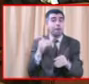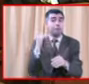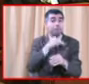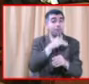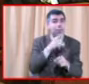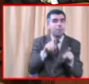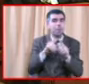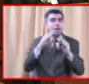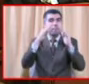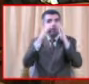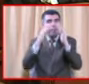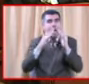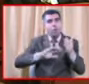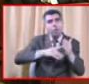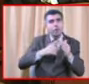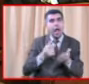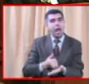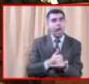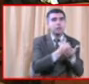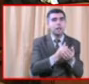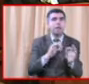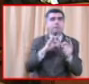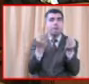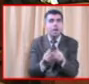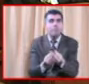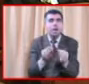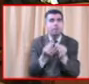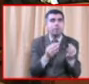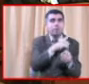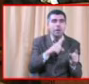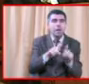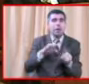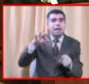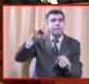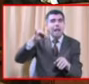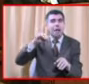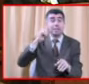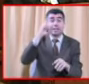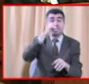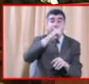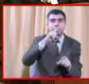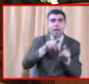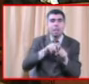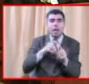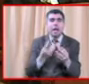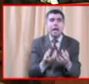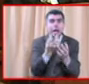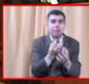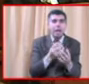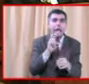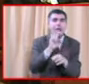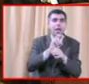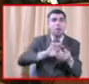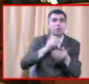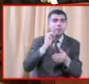اللي تصدعات، باش تجرف يعني الأتربة على المساحات الزراعية اللي عمرات بالحجر. ولا بد من